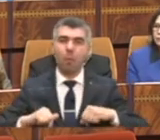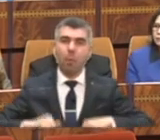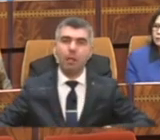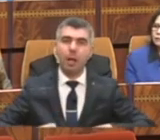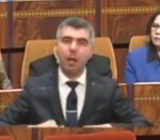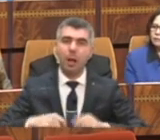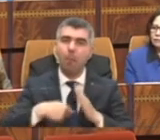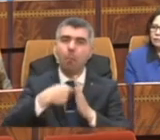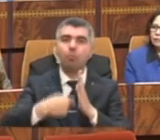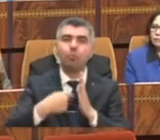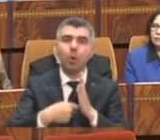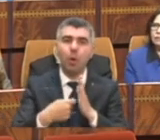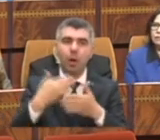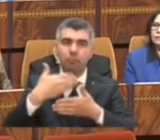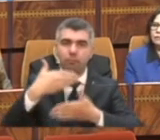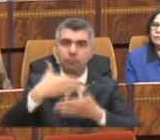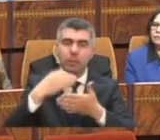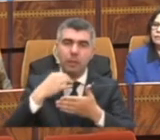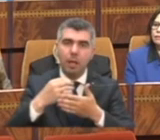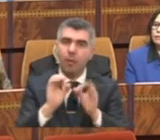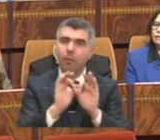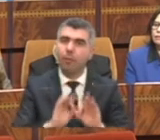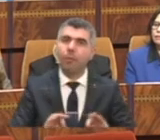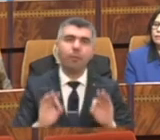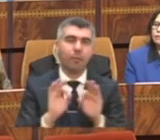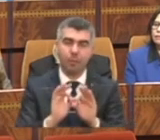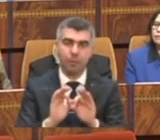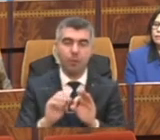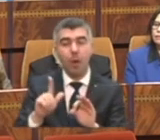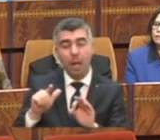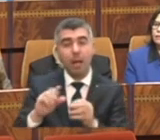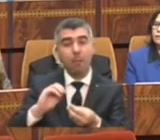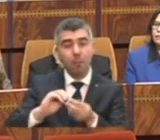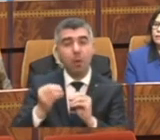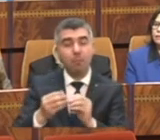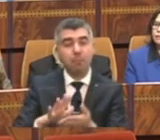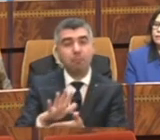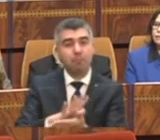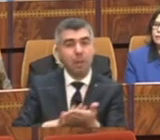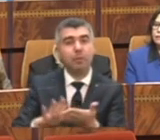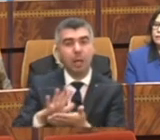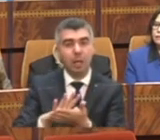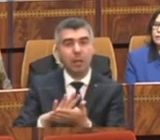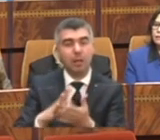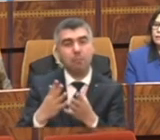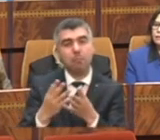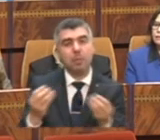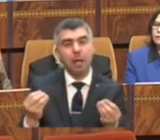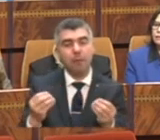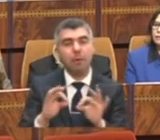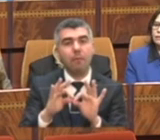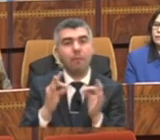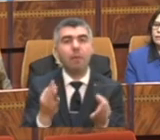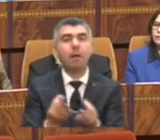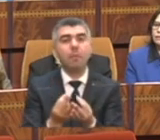المشاريع اللي خاصها تنجزها في المدينة ديال تمنصورت، وكاين إشكالات كذلك كتعاني منها مجموعة من الأسر المرحلة